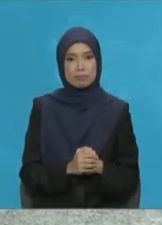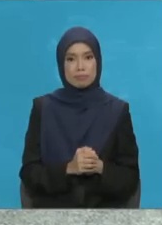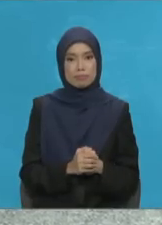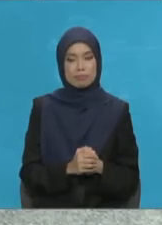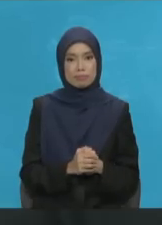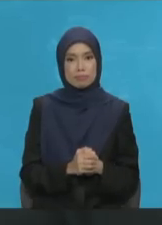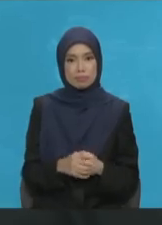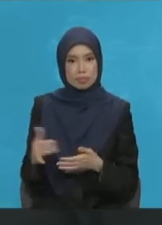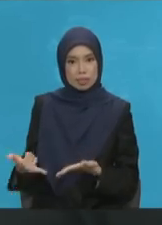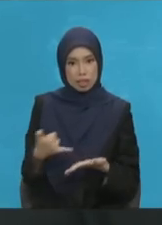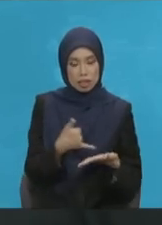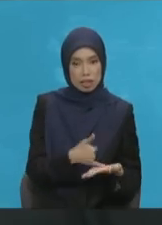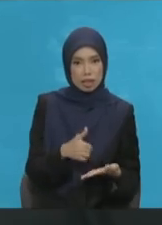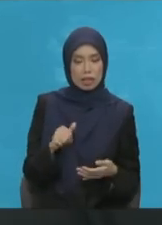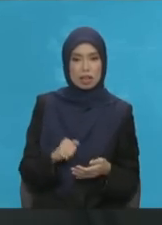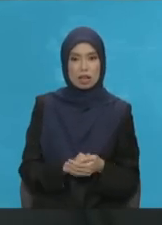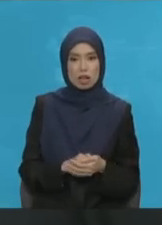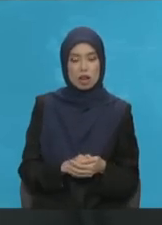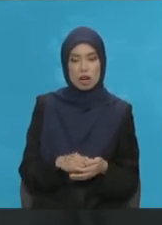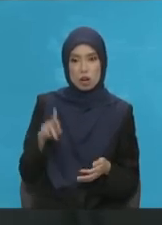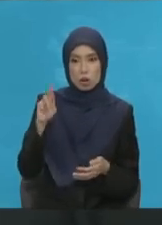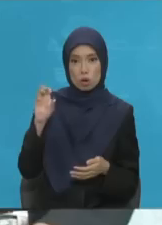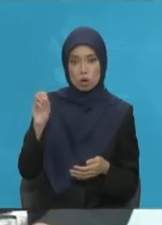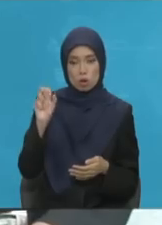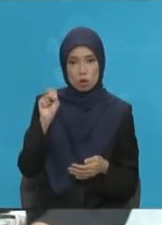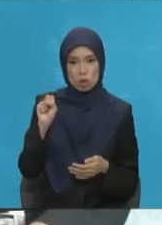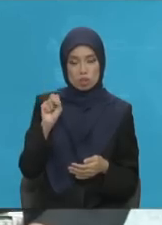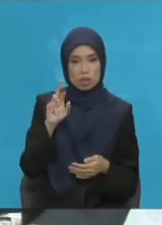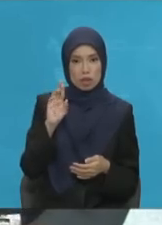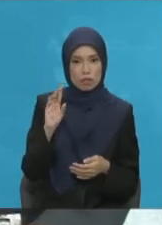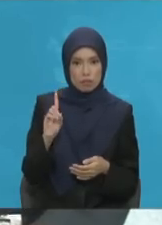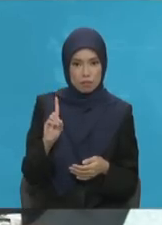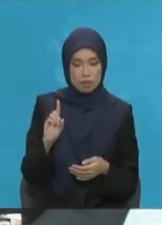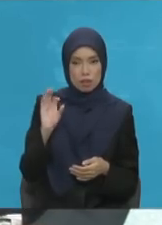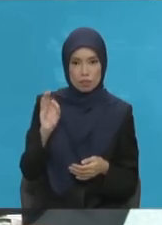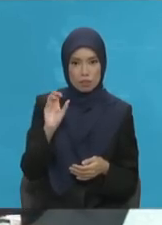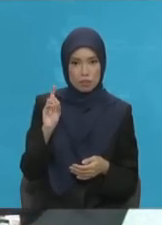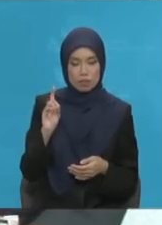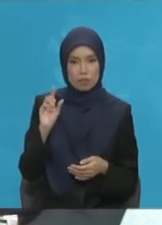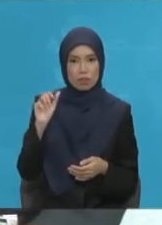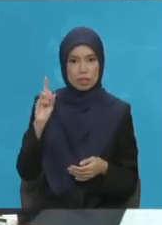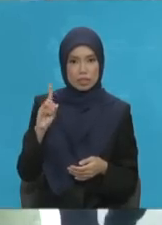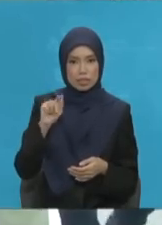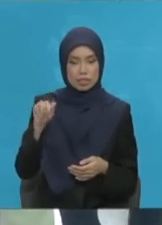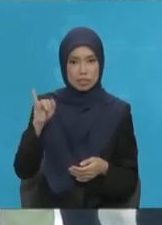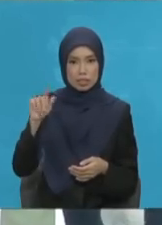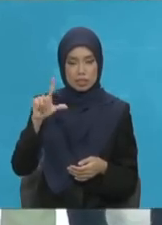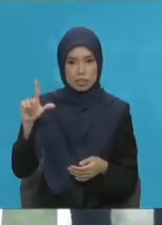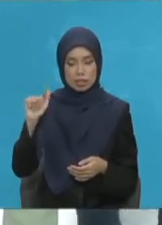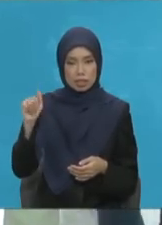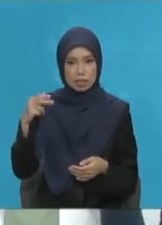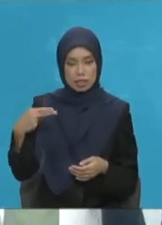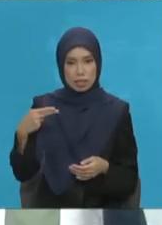hadir Awang Haji Muhammad Rus Fadilah bin Haji Yusni pemangku timpalan pengarah beliau dan sukan